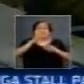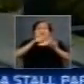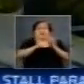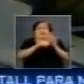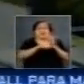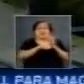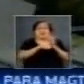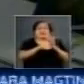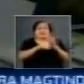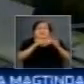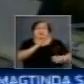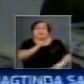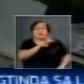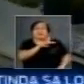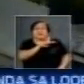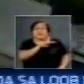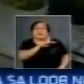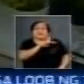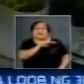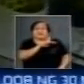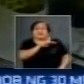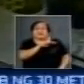election. Hinihintay na lang namin na